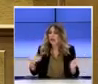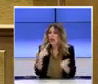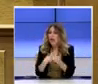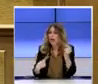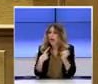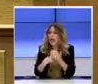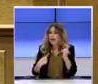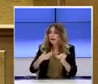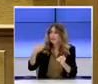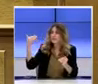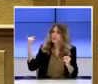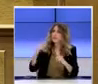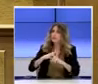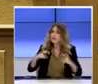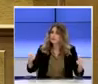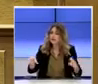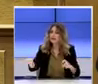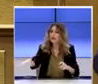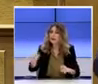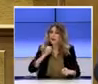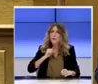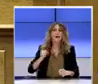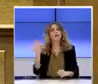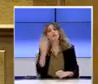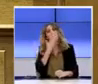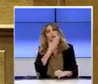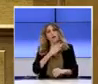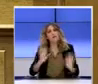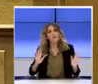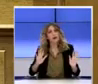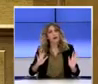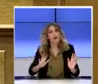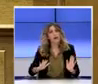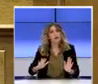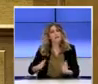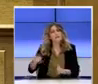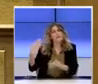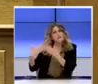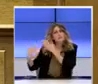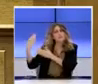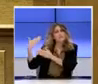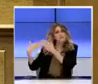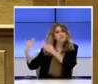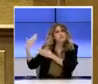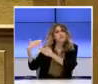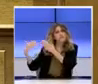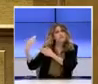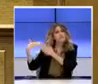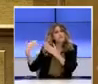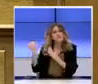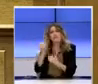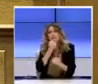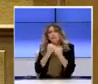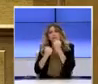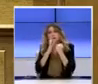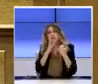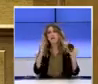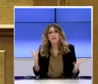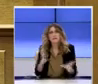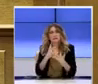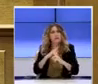σήμερα. Να διδαχθούμε από το χθες, γιατί το αύριο και το σήμερα και το